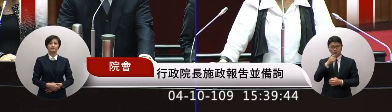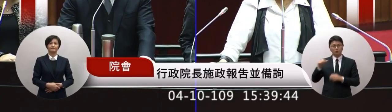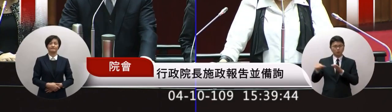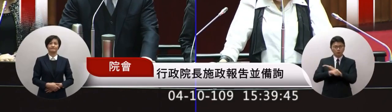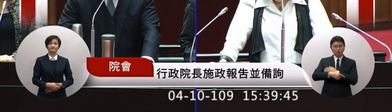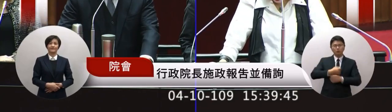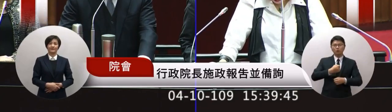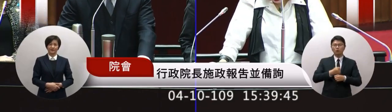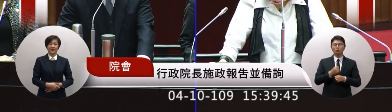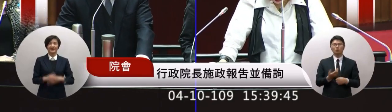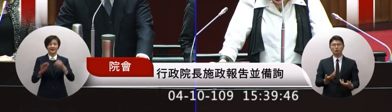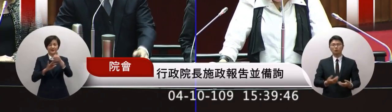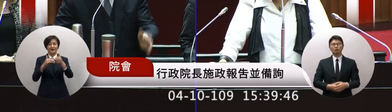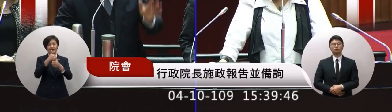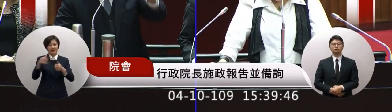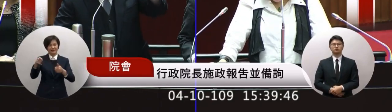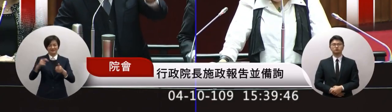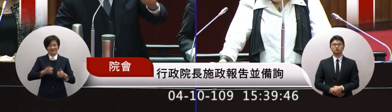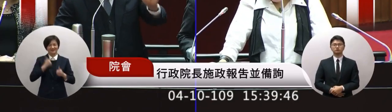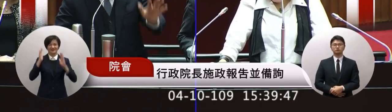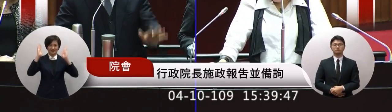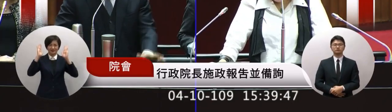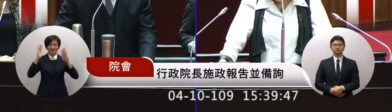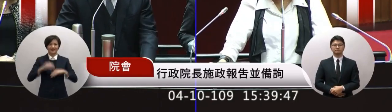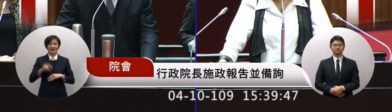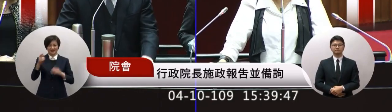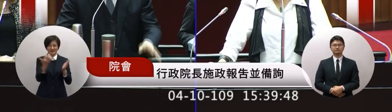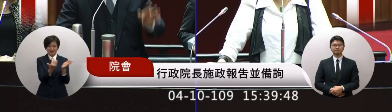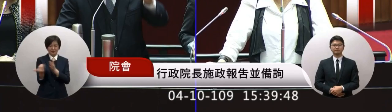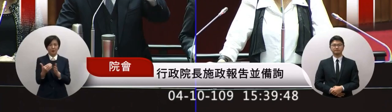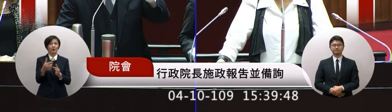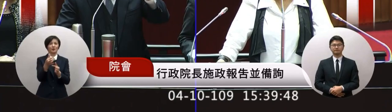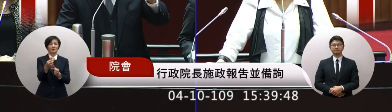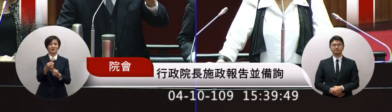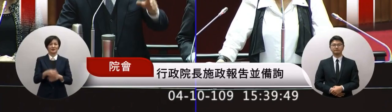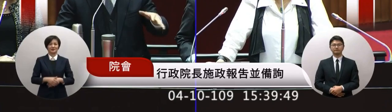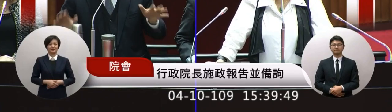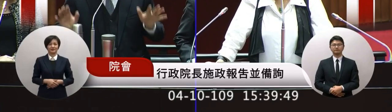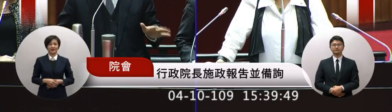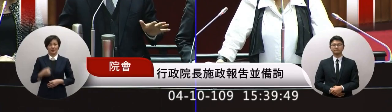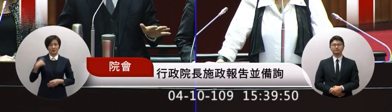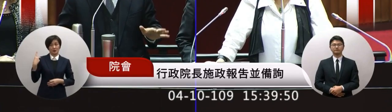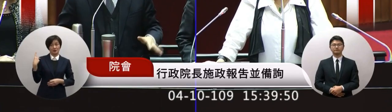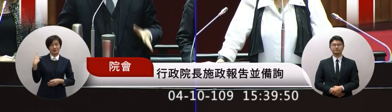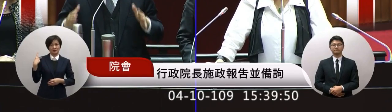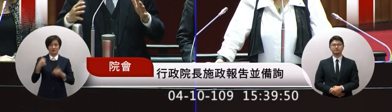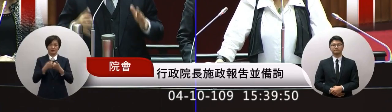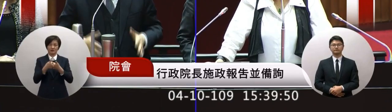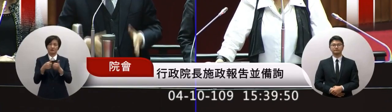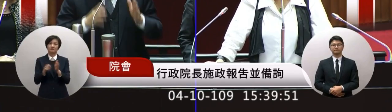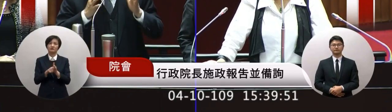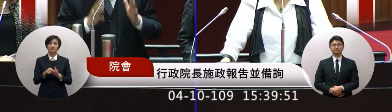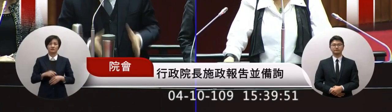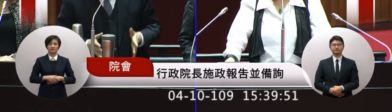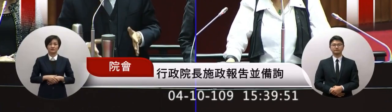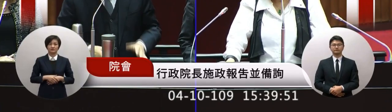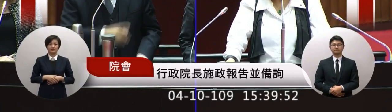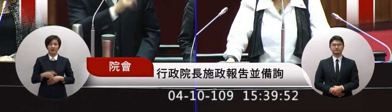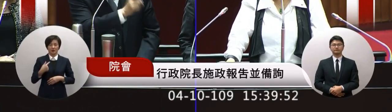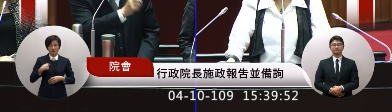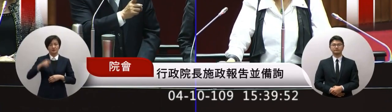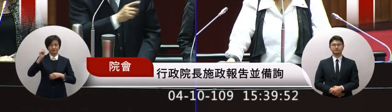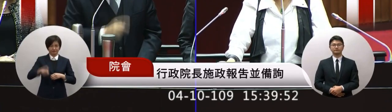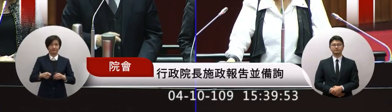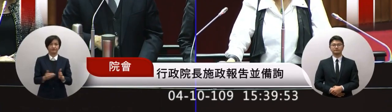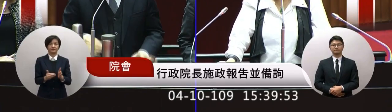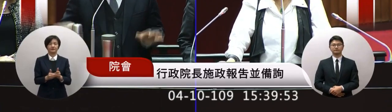因呢？ 委员你很认真，这一些你整理得很好。我们前天在会议上，我已经做的结论